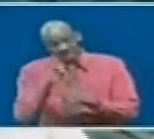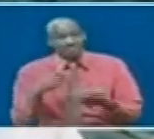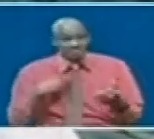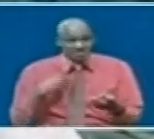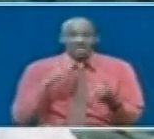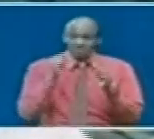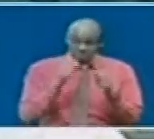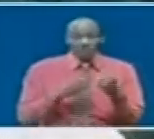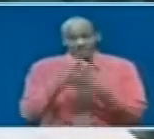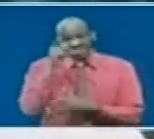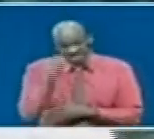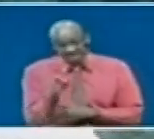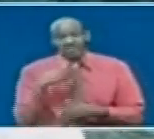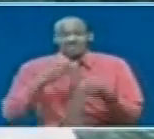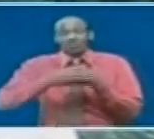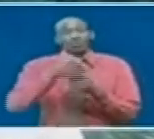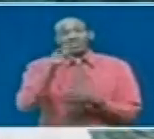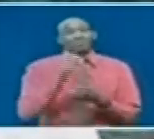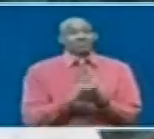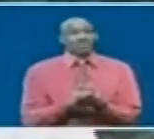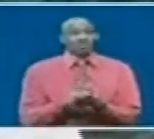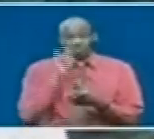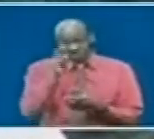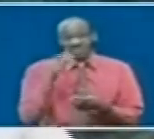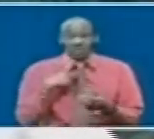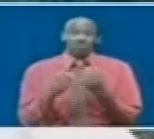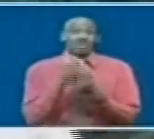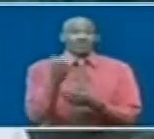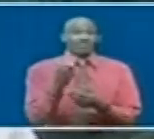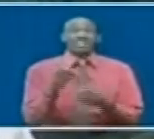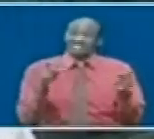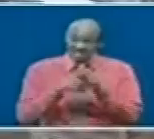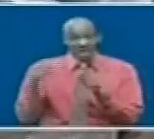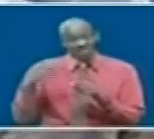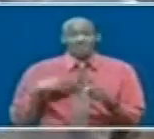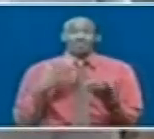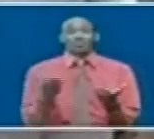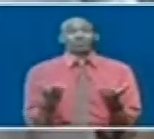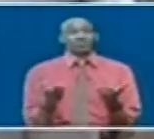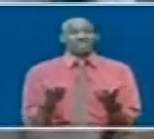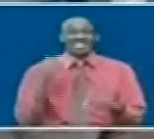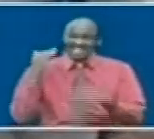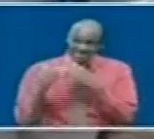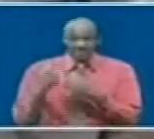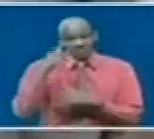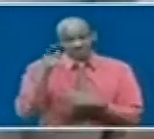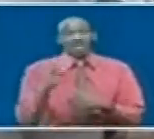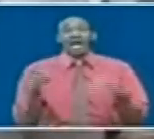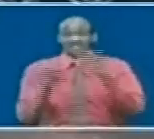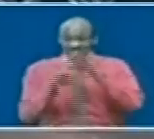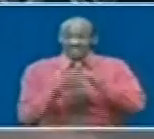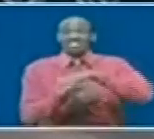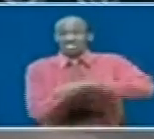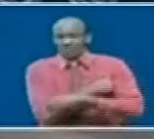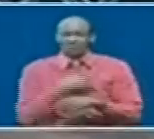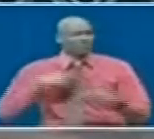anilipe pesa ninunue hizo niwafanyie nayo vile unaanza kuwahudumia kama hao wengine ambao wanatembea. Majirani akiwemo naibu wa chifu